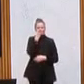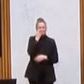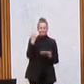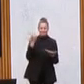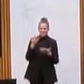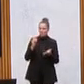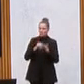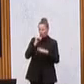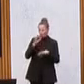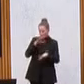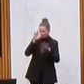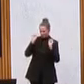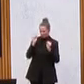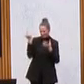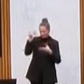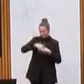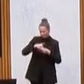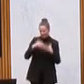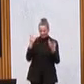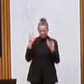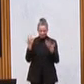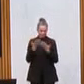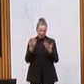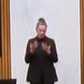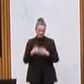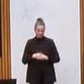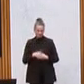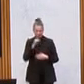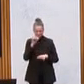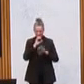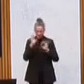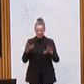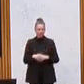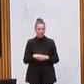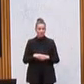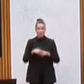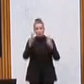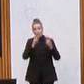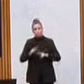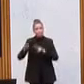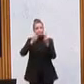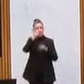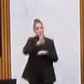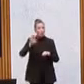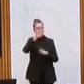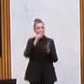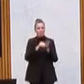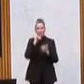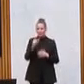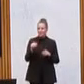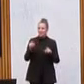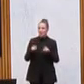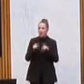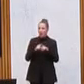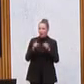anscheinend noch immer nicht verstanden haben, um was es in Wahrheit geht. Nein, werte ÖVP, es braucht weder einen Blick nach Europa, noch braucht es einen Blick Richtung